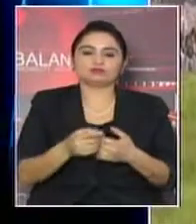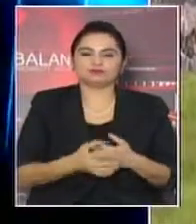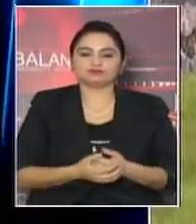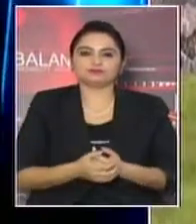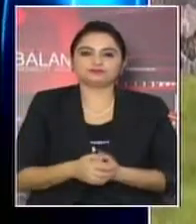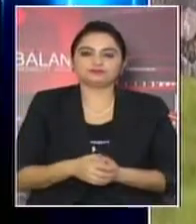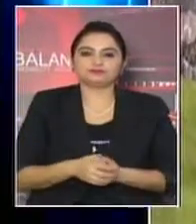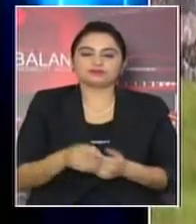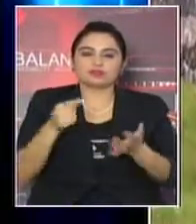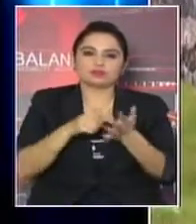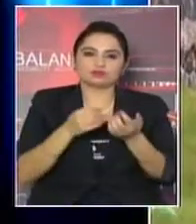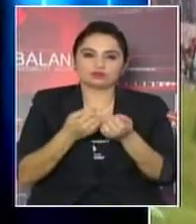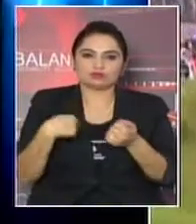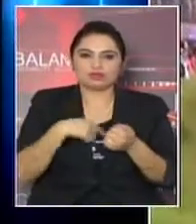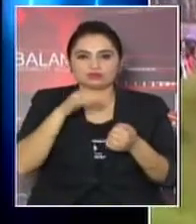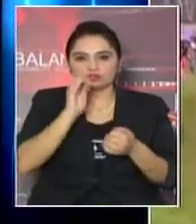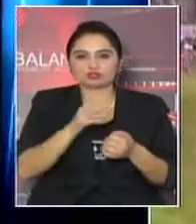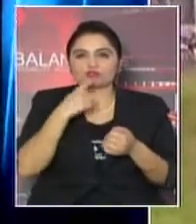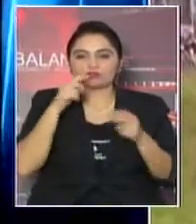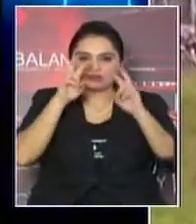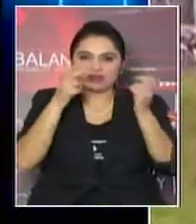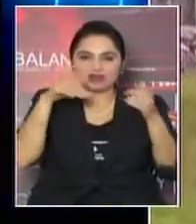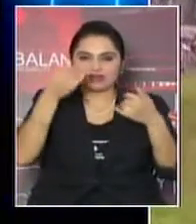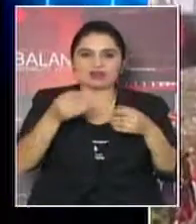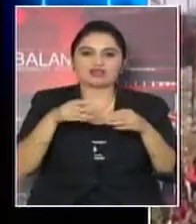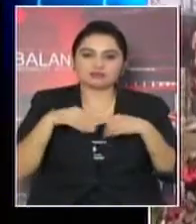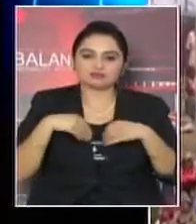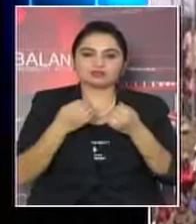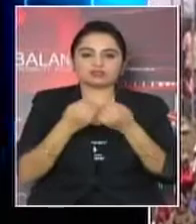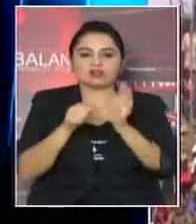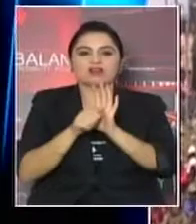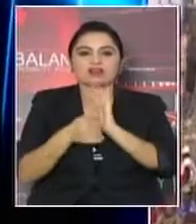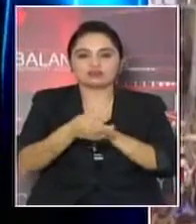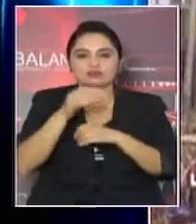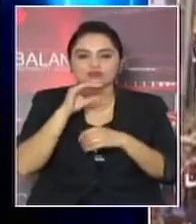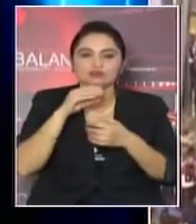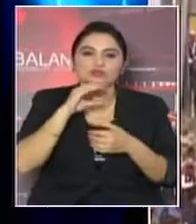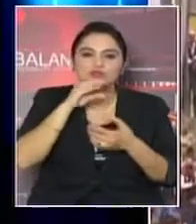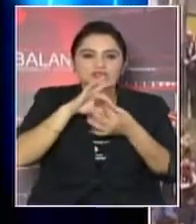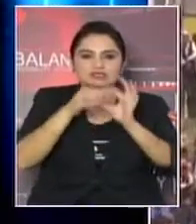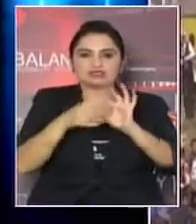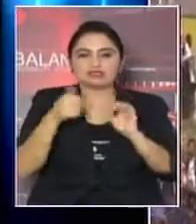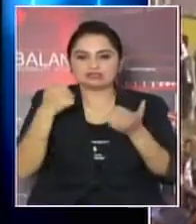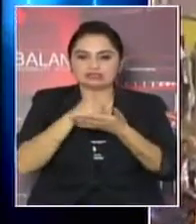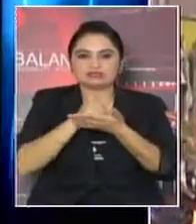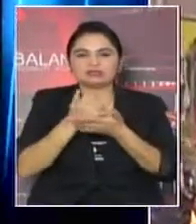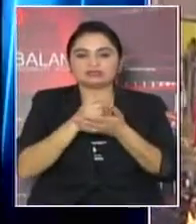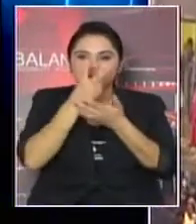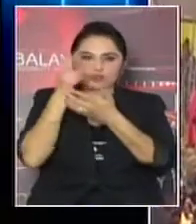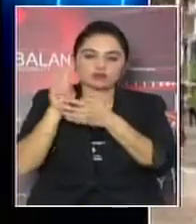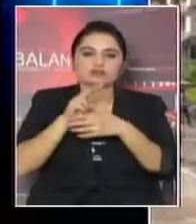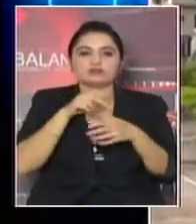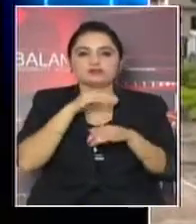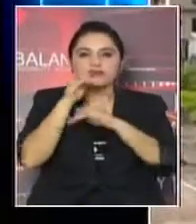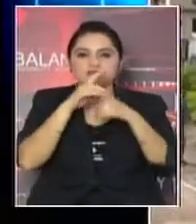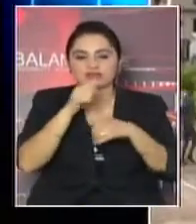छौँ। सुरु गरौँ हामी सक्छौँ भन्ने नारालाई आत्मसात गर्दै अघि बढेको युवा सञ्जाल जिरीले पर्यटन विकासको लागि जिल्लामा